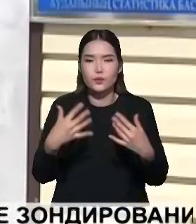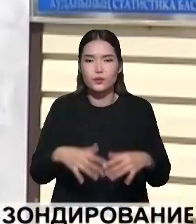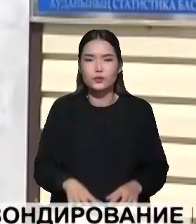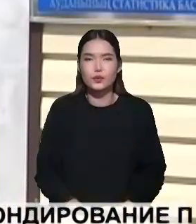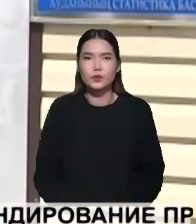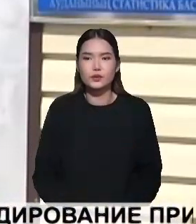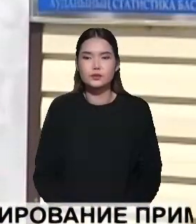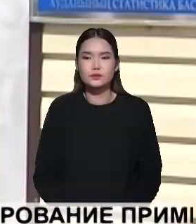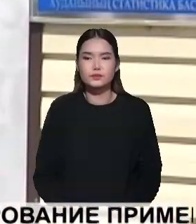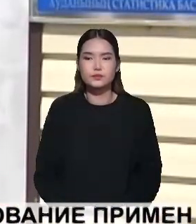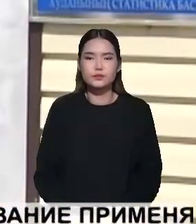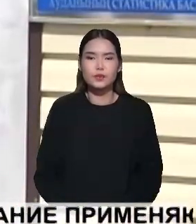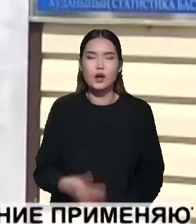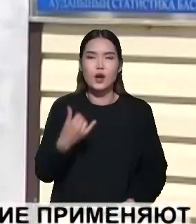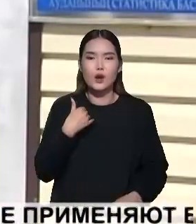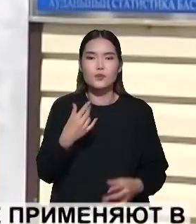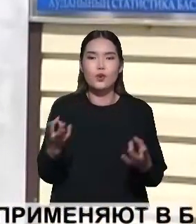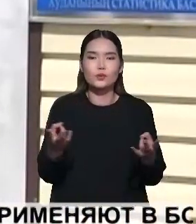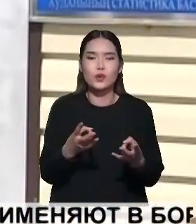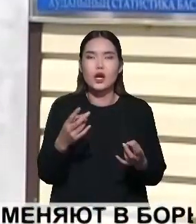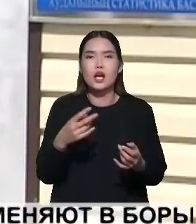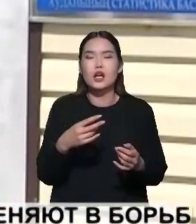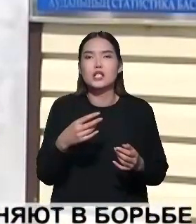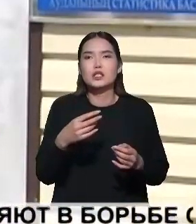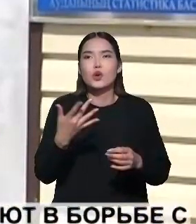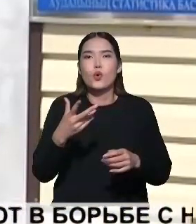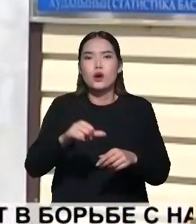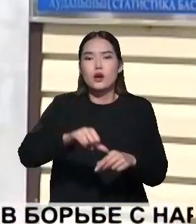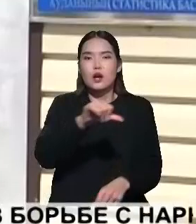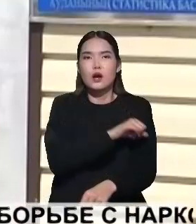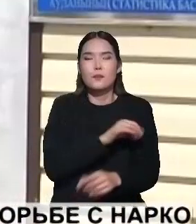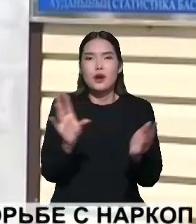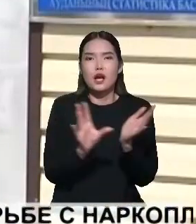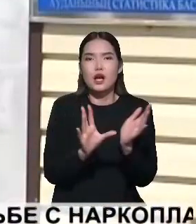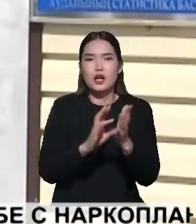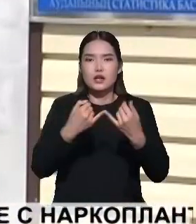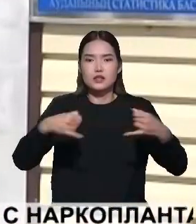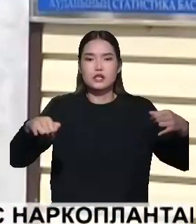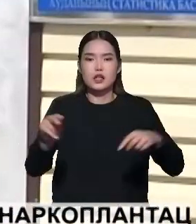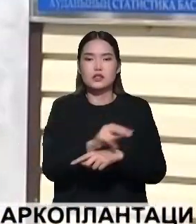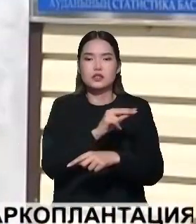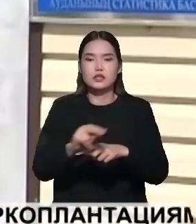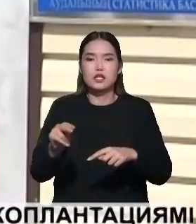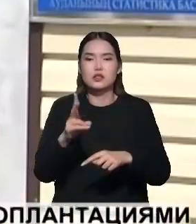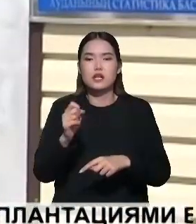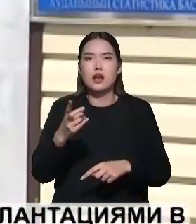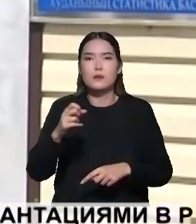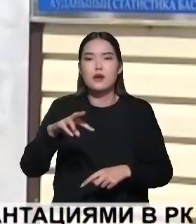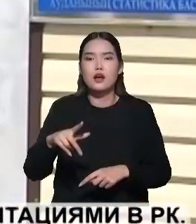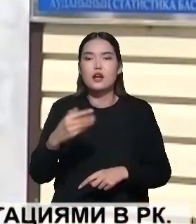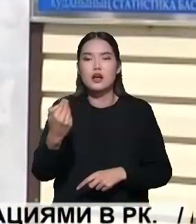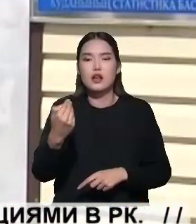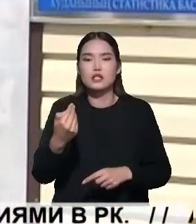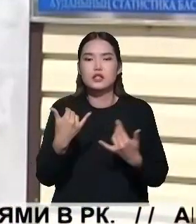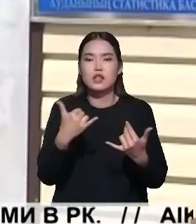Предусмотрено 6,5 километров электрических сетей реконструировать на СИП-кабеля, которые в